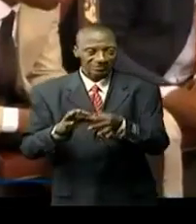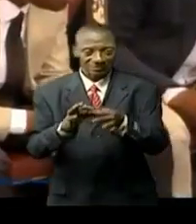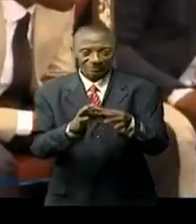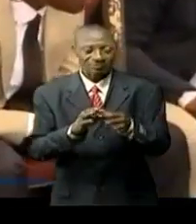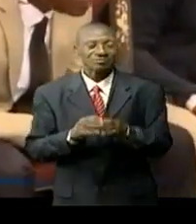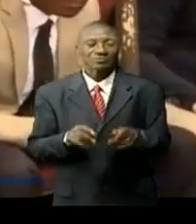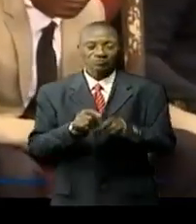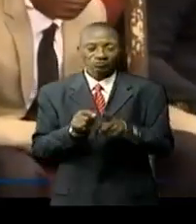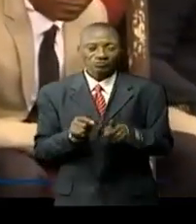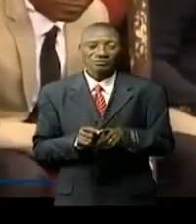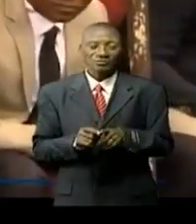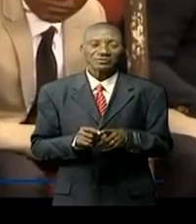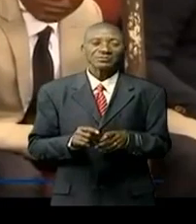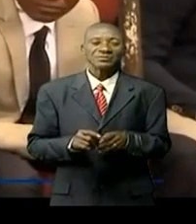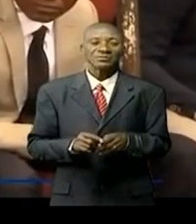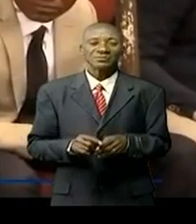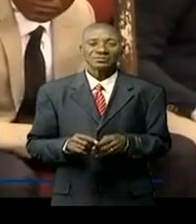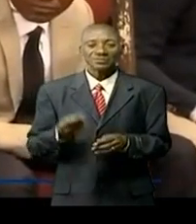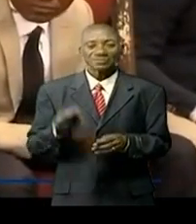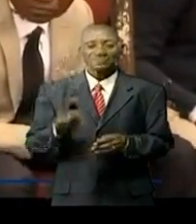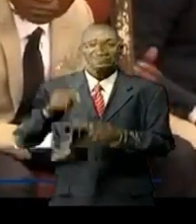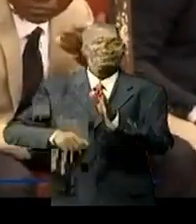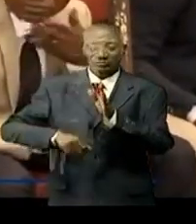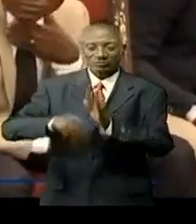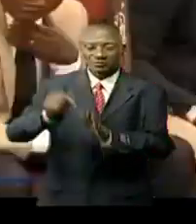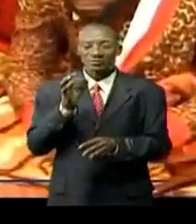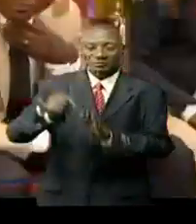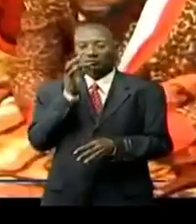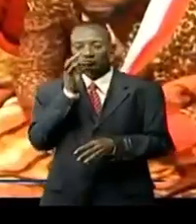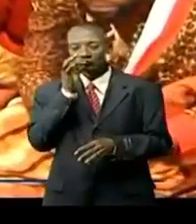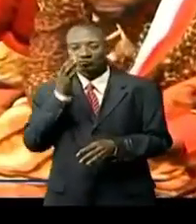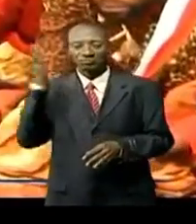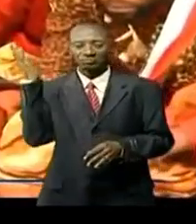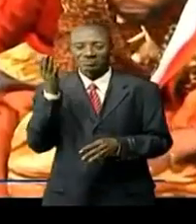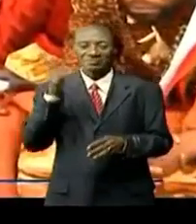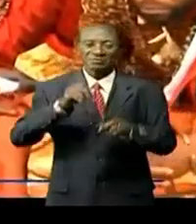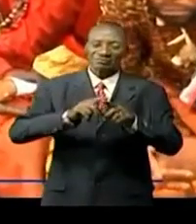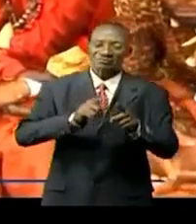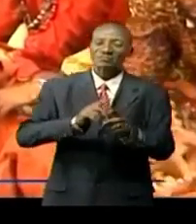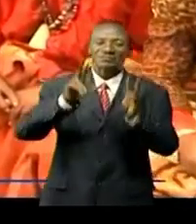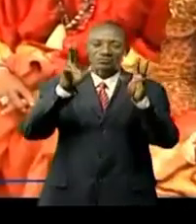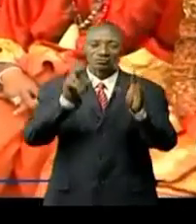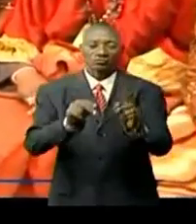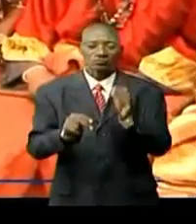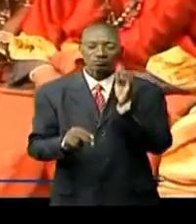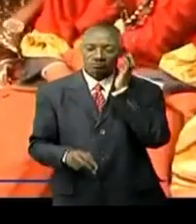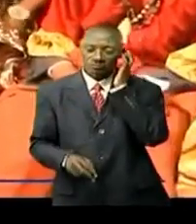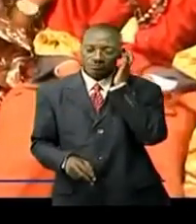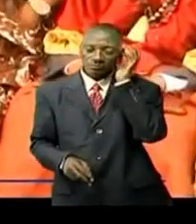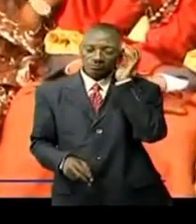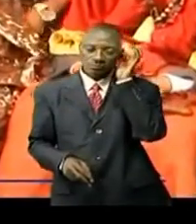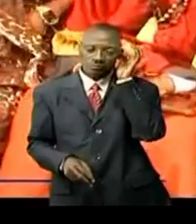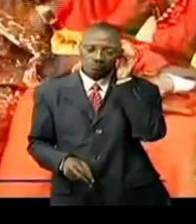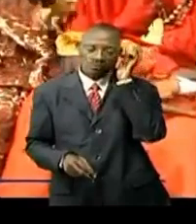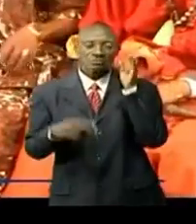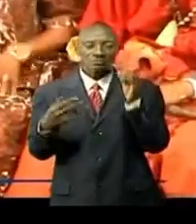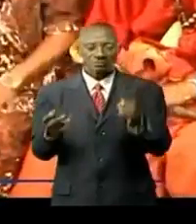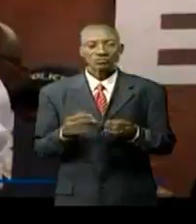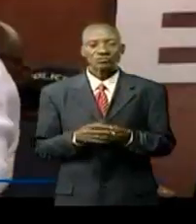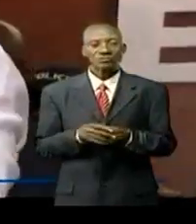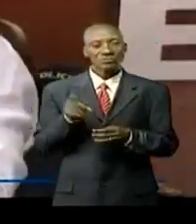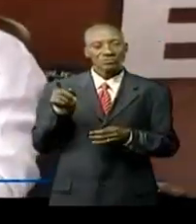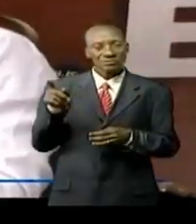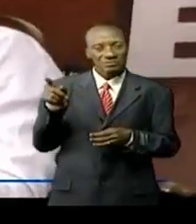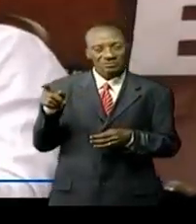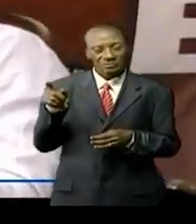Kuluna. Dans son meeting en Lingala, langue quinoise et quinois, Jean Goy Mvunzi s'est exprimé en ces termes.